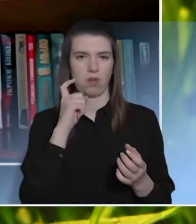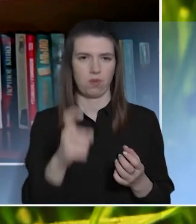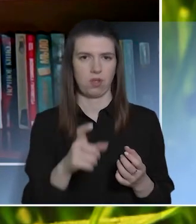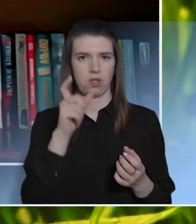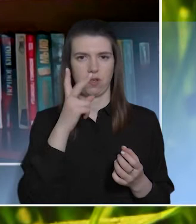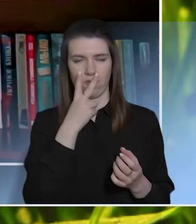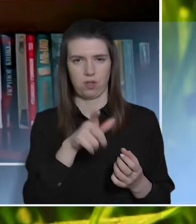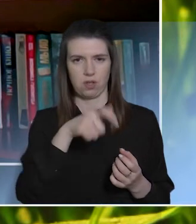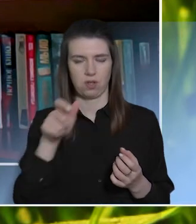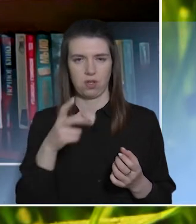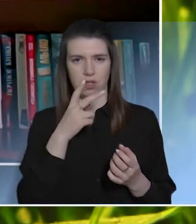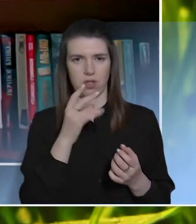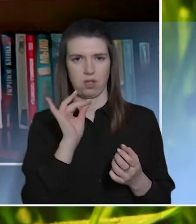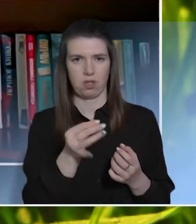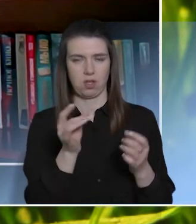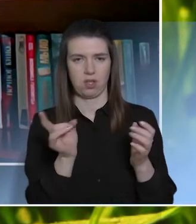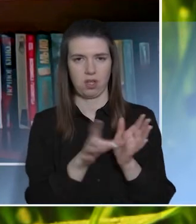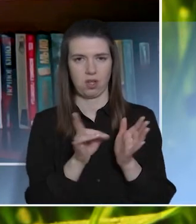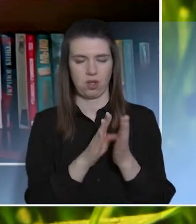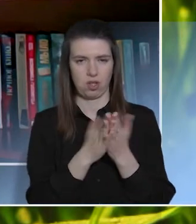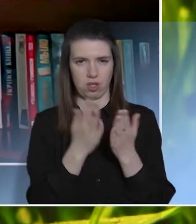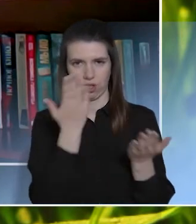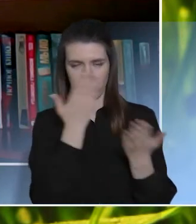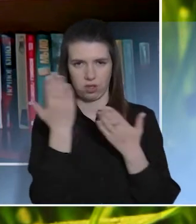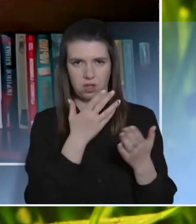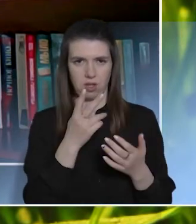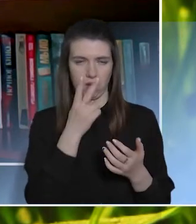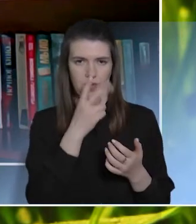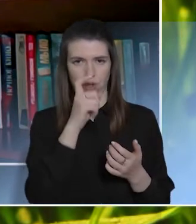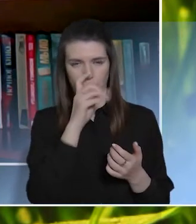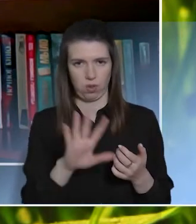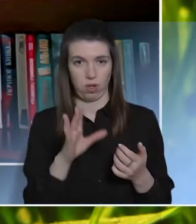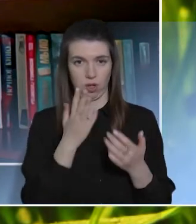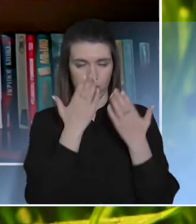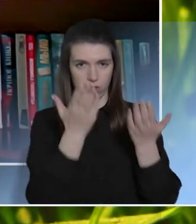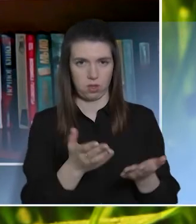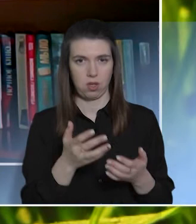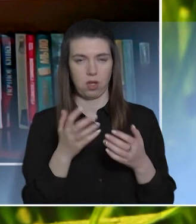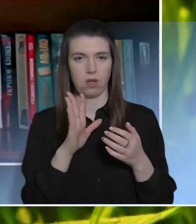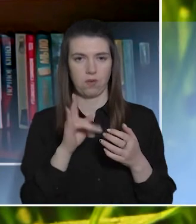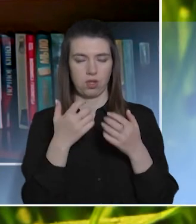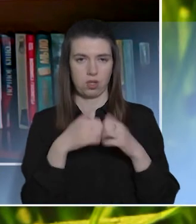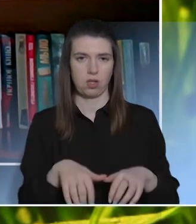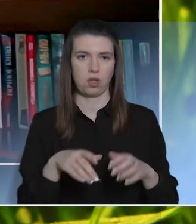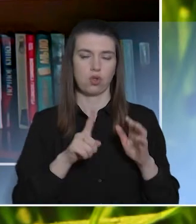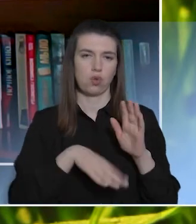трамвай зайти, и видишь человека, который сидит с электронной книжкой в руках. Вроде бы, с одной стороны, неплохо, он читает. Как вы считаете,